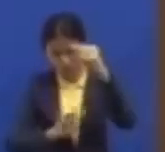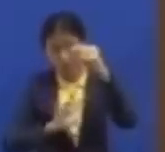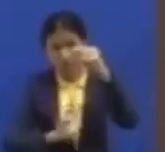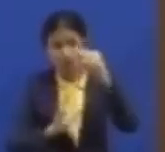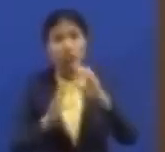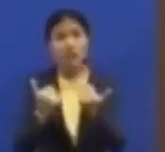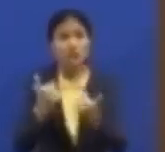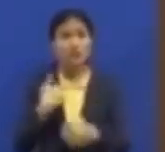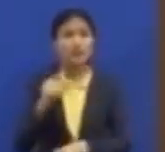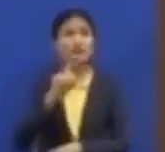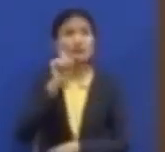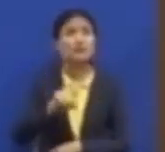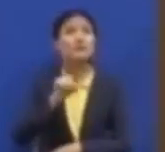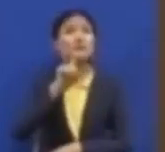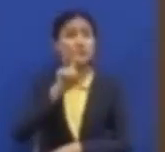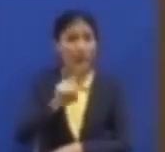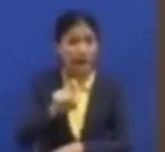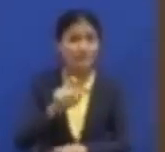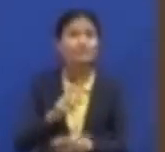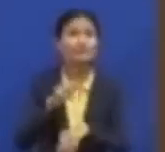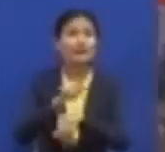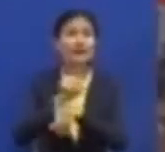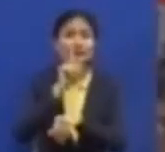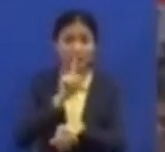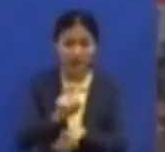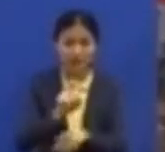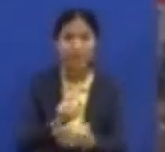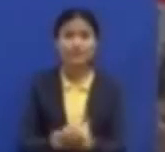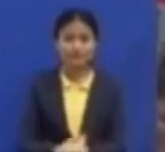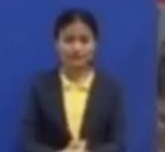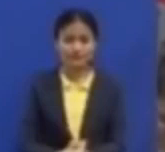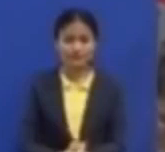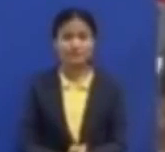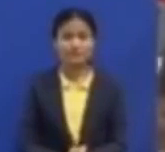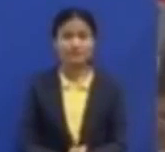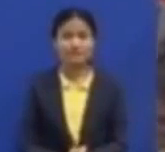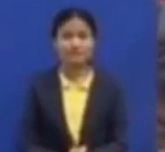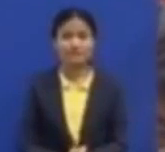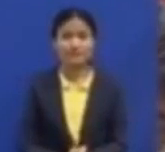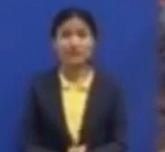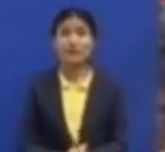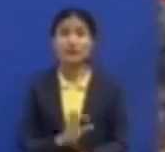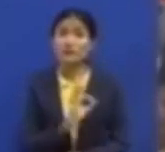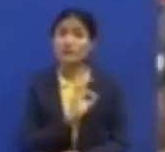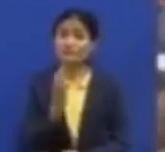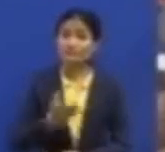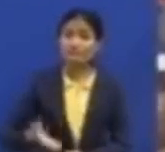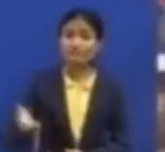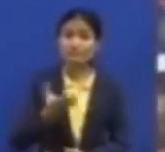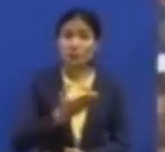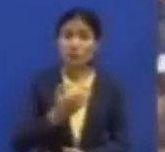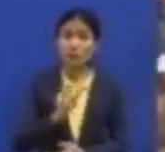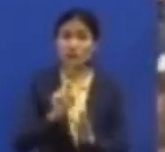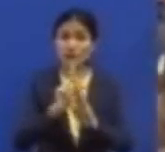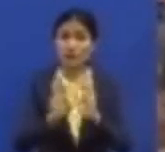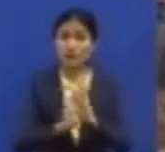ปรึกษาท่านประธานก่อนท่านประธานครับสมาชิกทุกท่านได้รับระเบียบวาระจากสำนักงานเลขาสภาผู้แทน